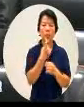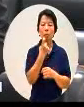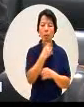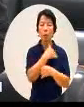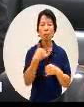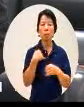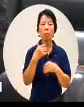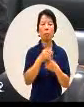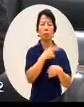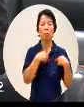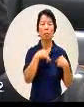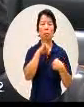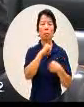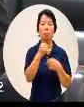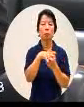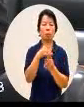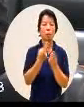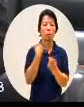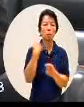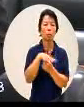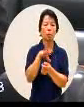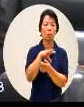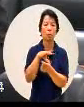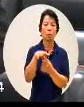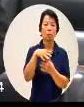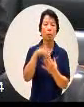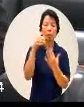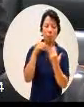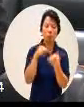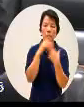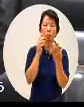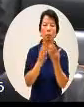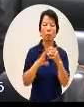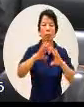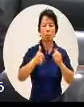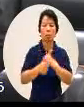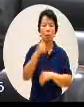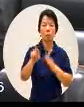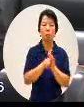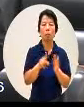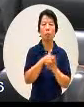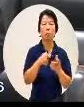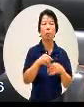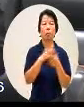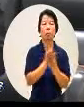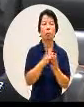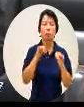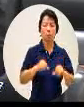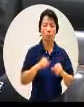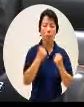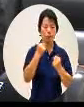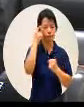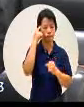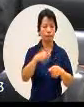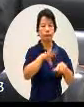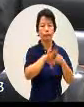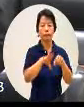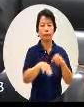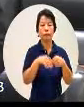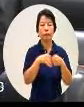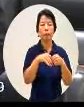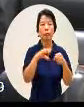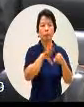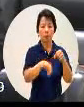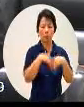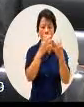蔡英文去年在選總統的時候就公布如果他當選總統要在南部設立綠能營發中